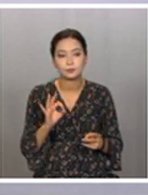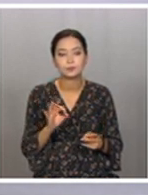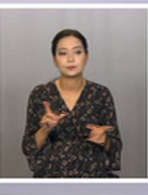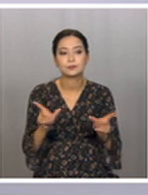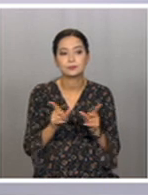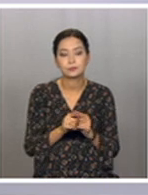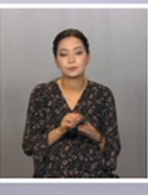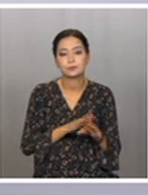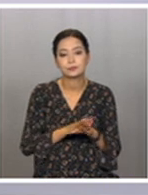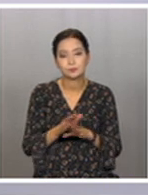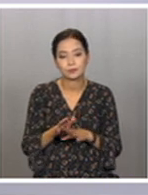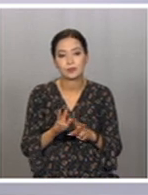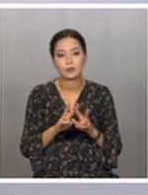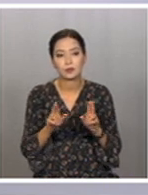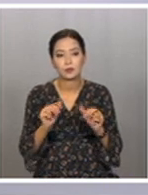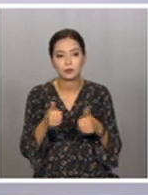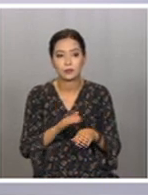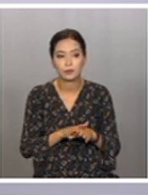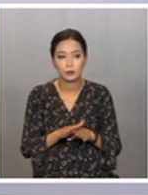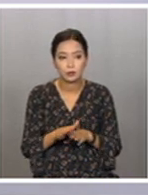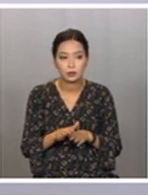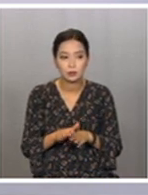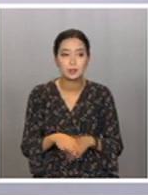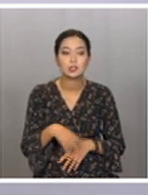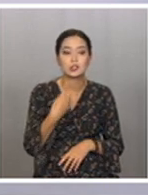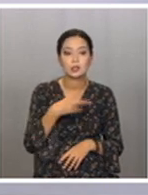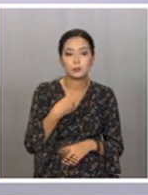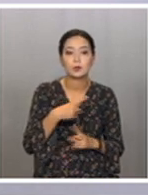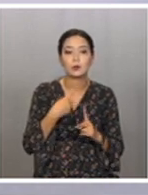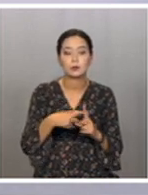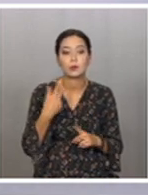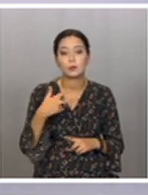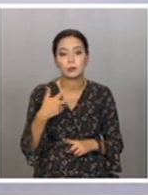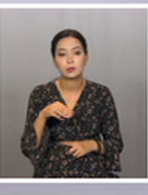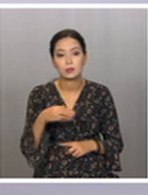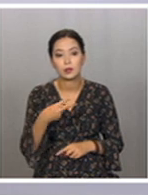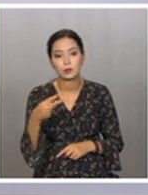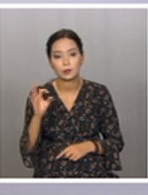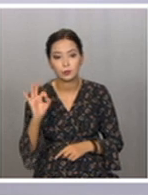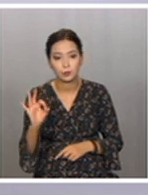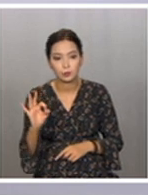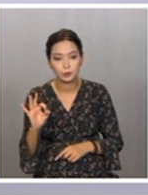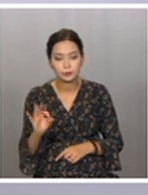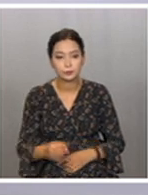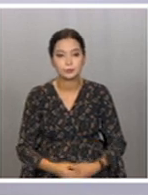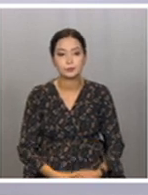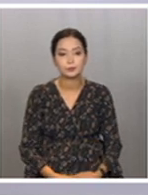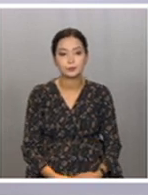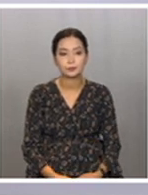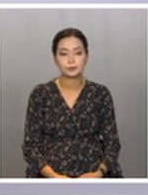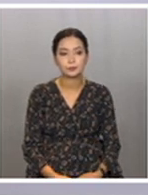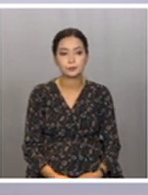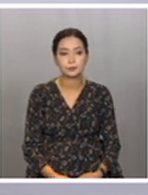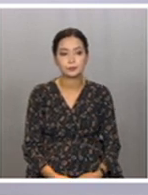мүшелерді біріктіреміз. Сонда 20 қосылған 30-ті тең 0 деген теңдеу алдық. Осы жерден енді